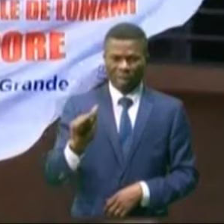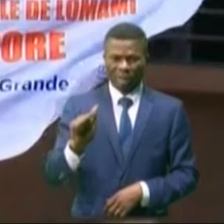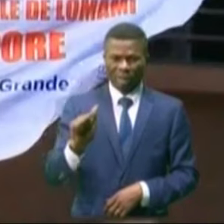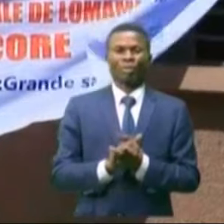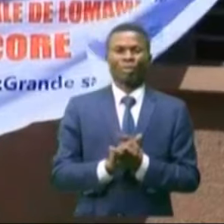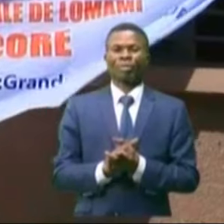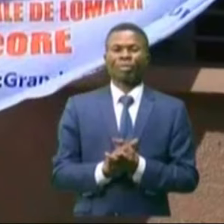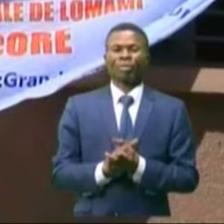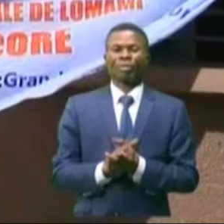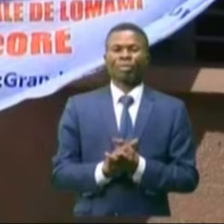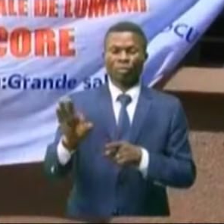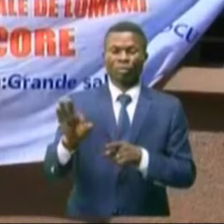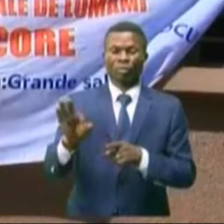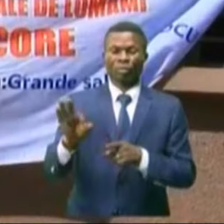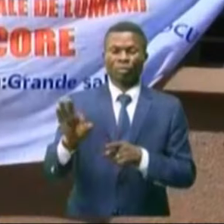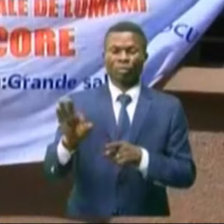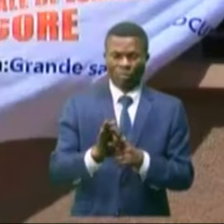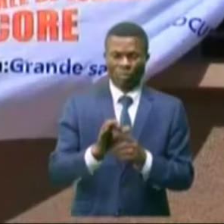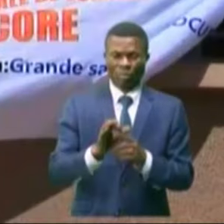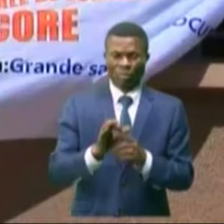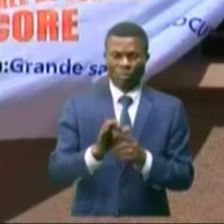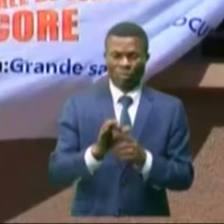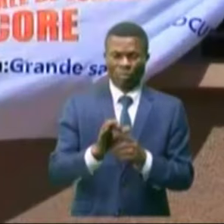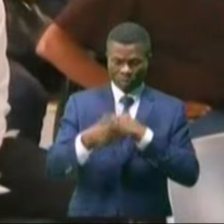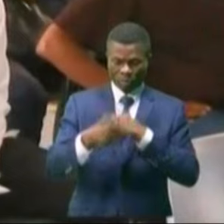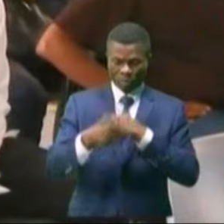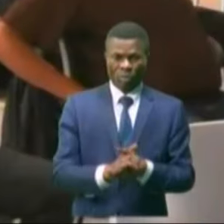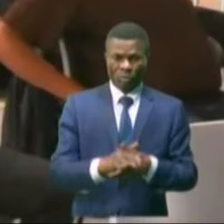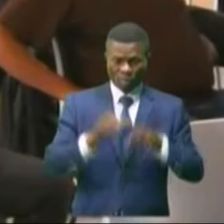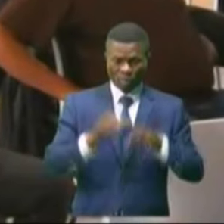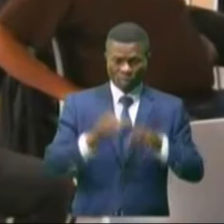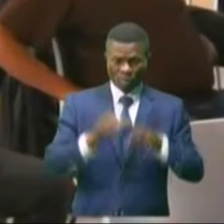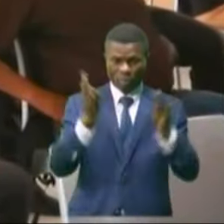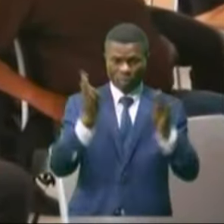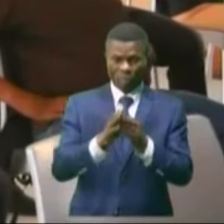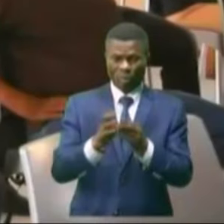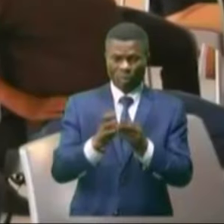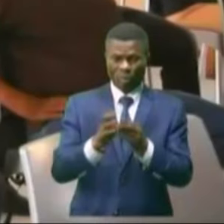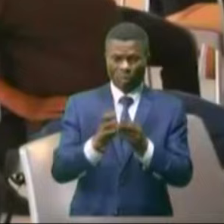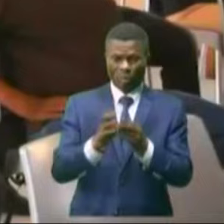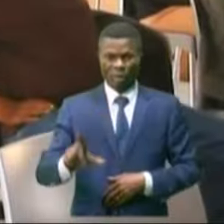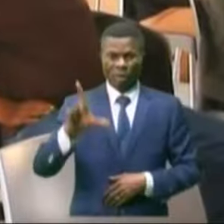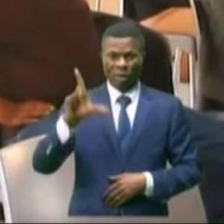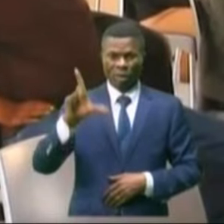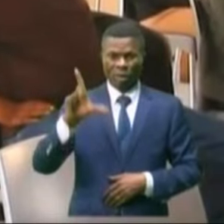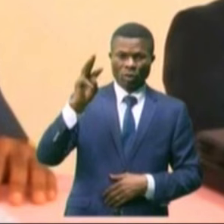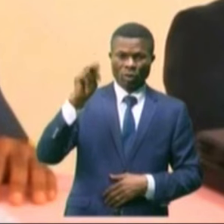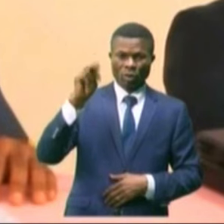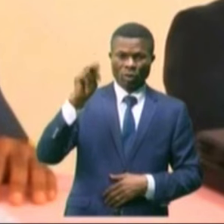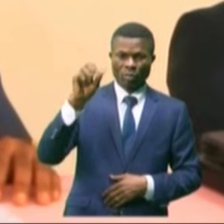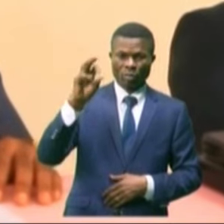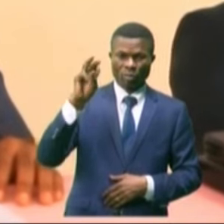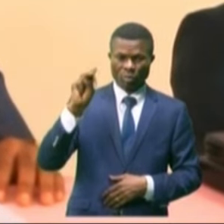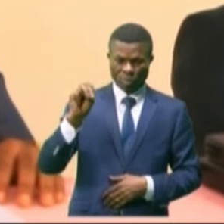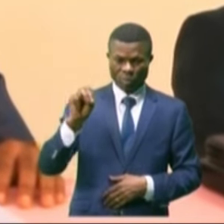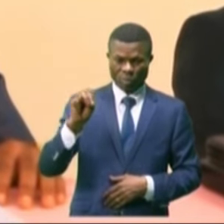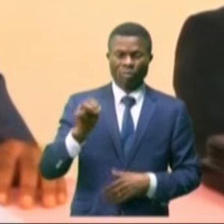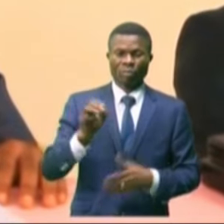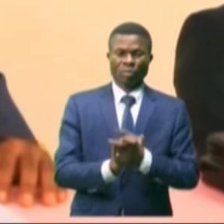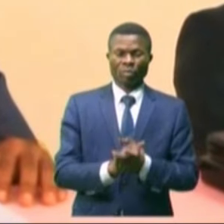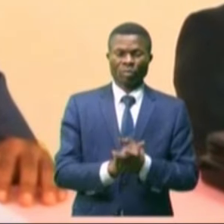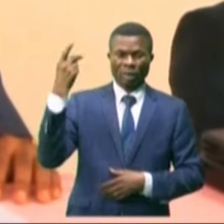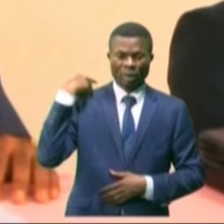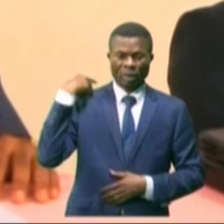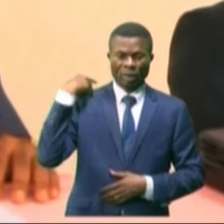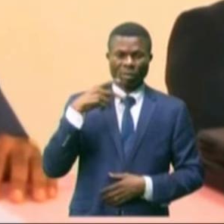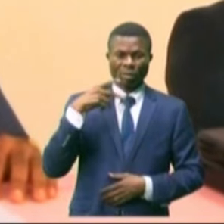Ces assises de 5 jours ont été lancées par le président de l'Assemblée provinciale de Lomami, le député Patrick Kilolo Ngoyi, dans la